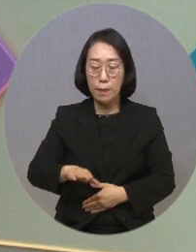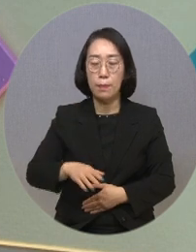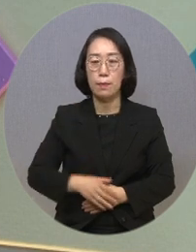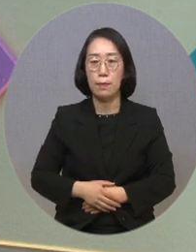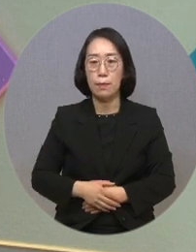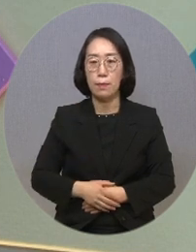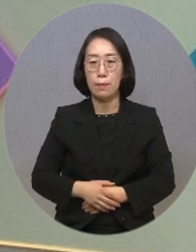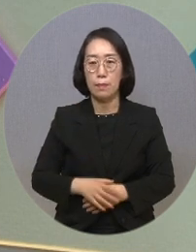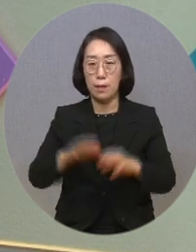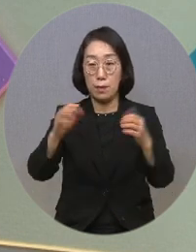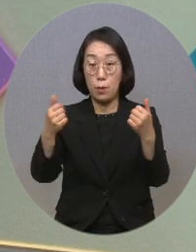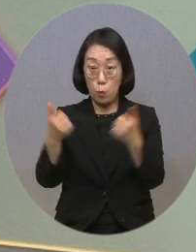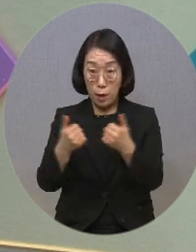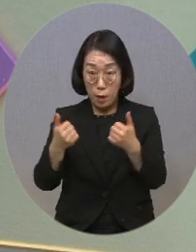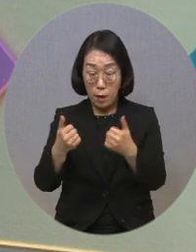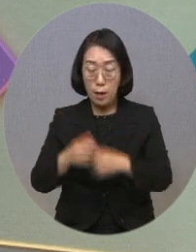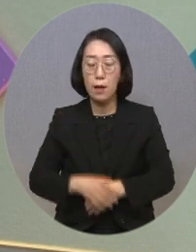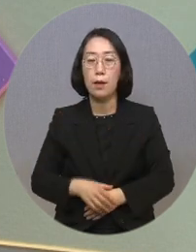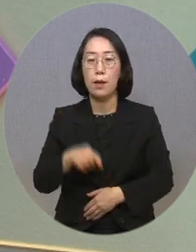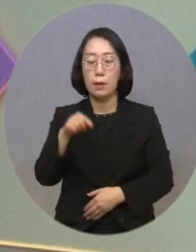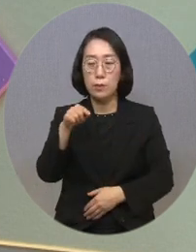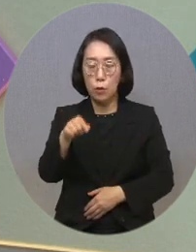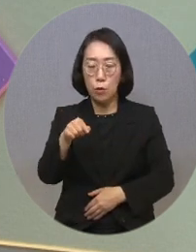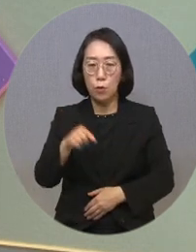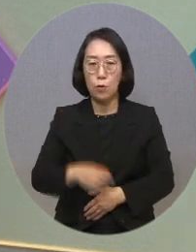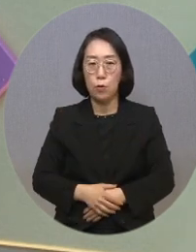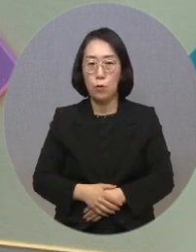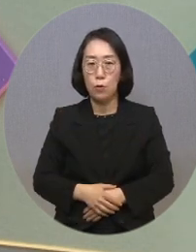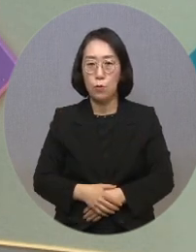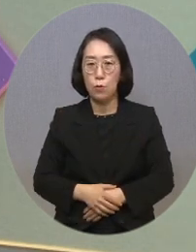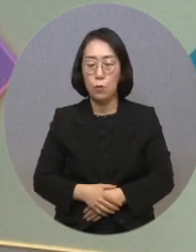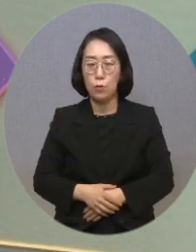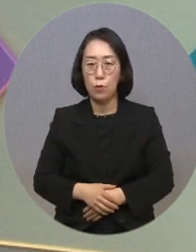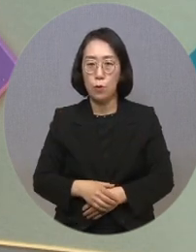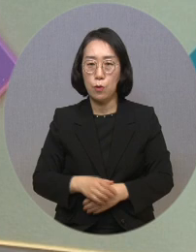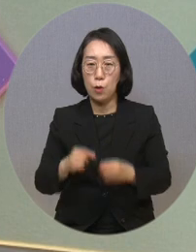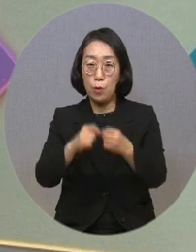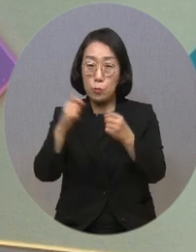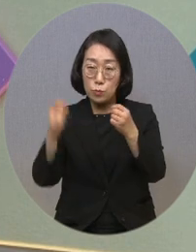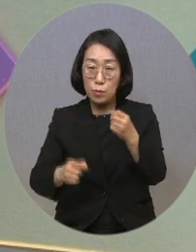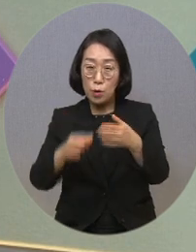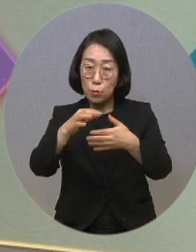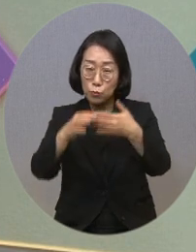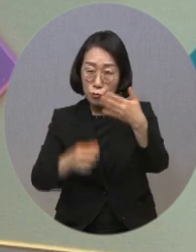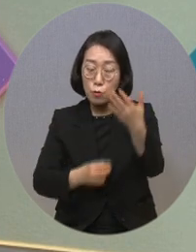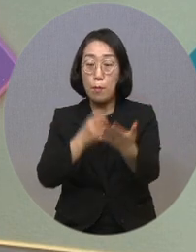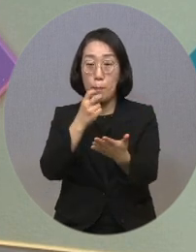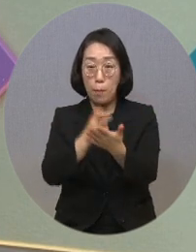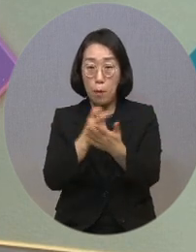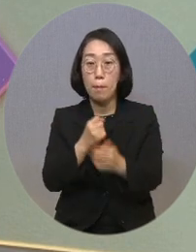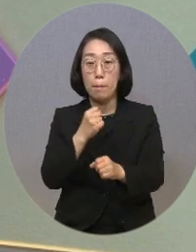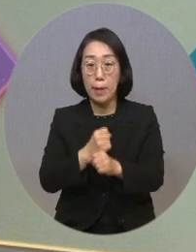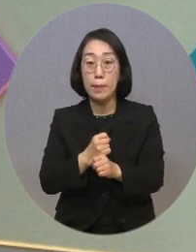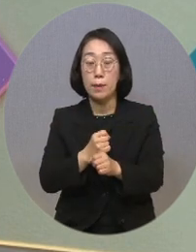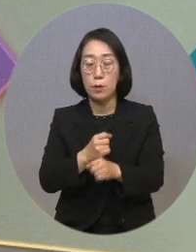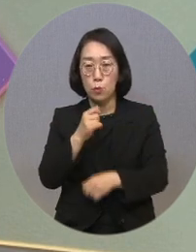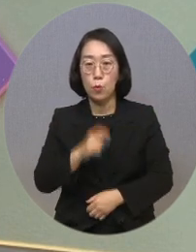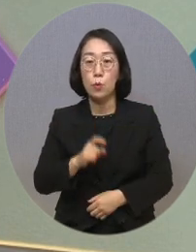이제 의회에서 관련된 여러 가지 조례들을 또 제정을 하기도 하고요. 또 시정 질문이라든지 또 10분